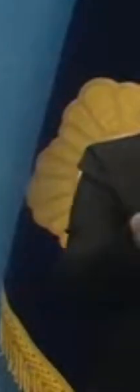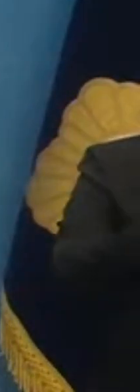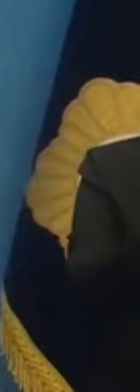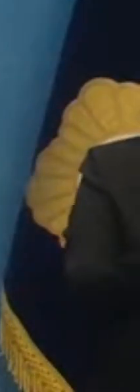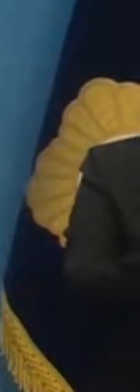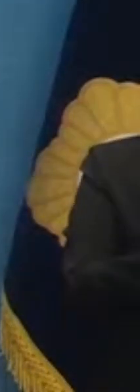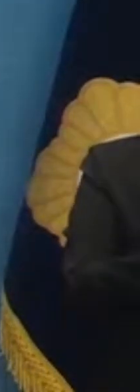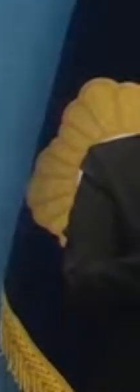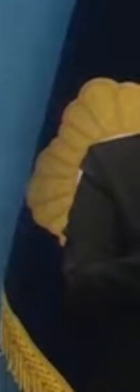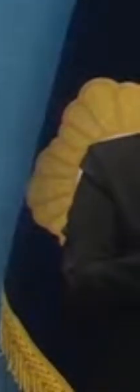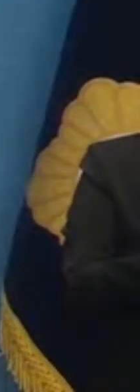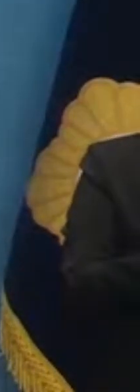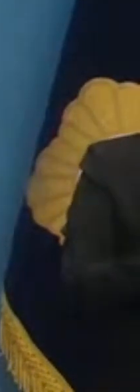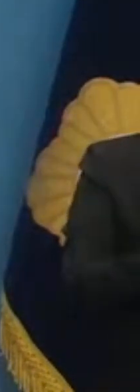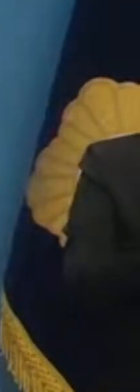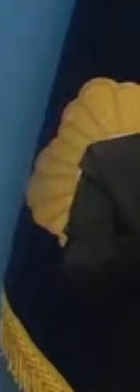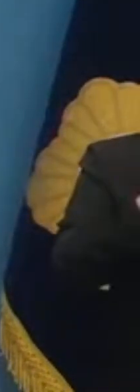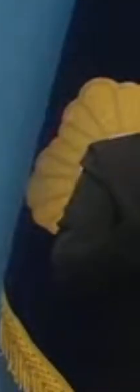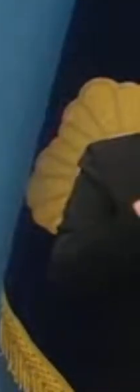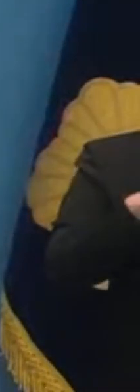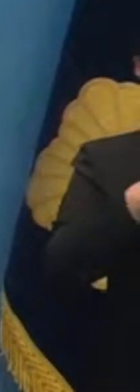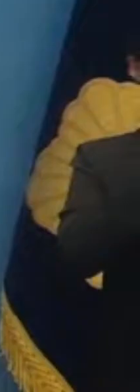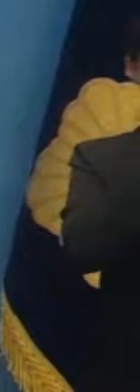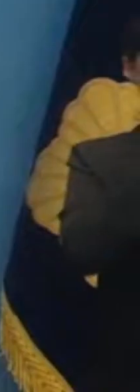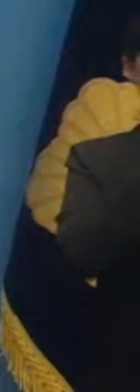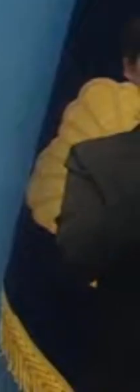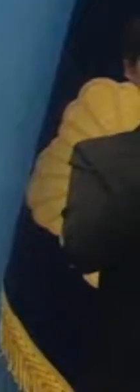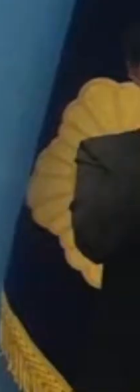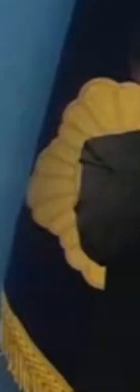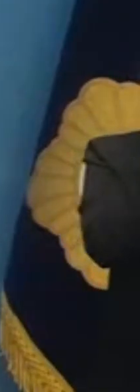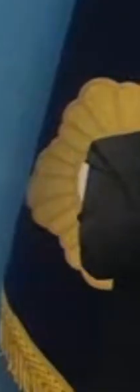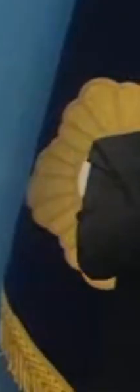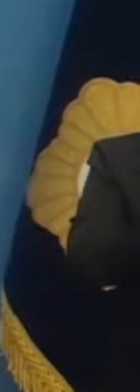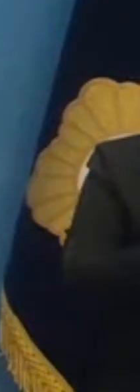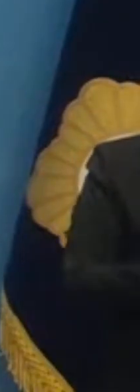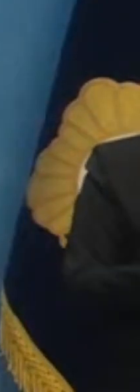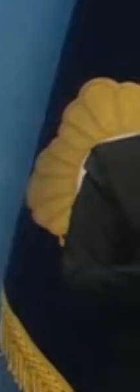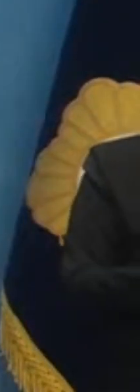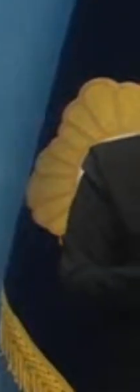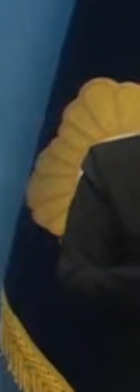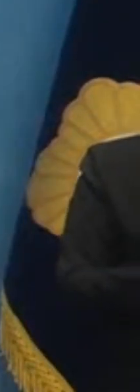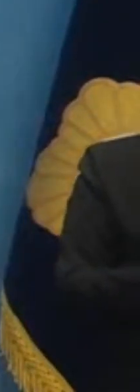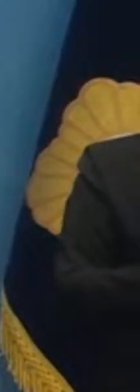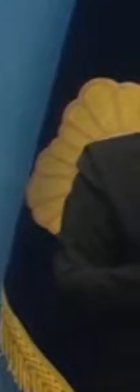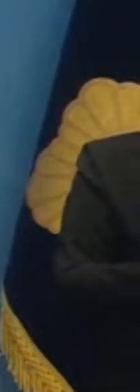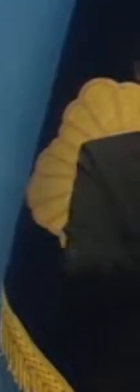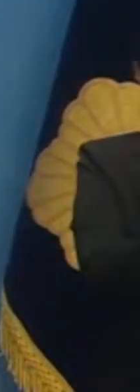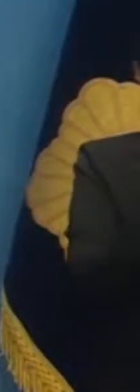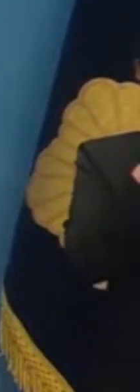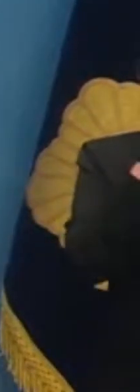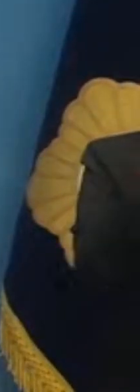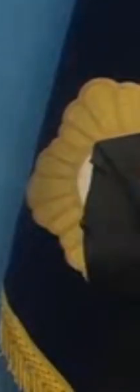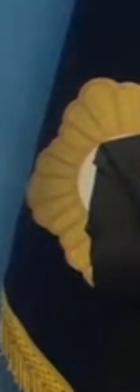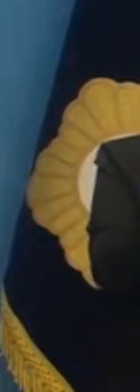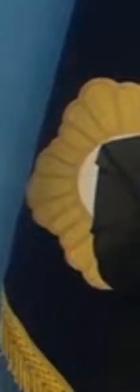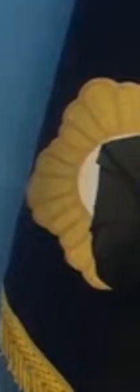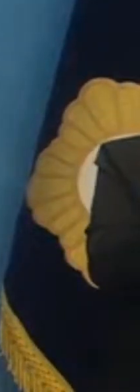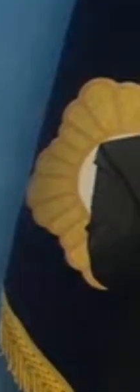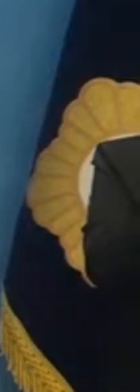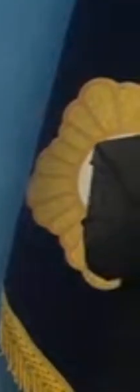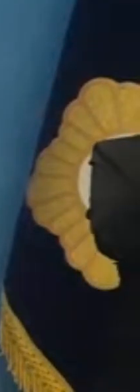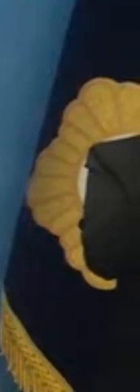독재 야욕에 불과하다고 주장했습니다. 윤석열 탄핵 이전부터 개헌론을 부르짖고 이재명 후보에게 개헌에